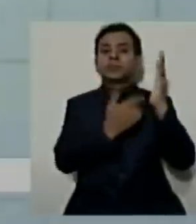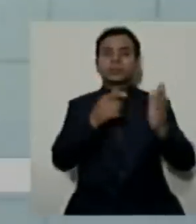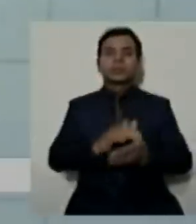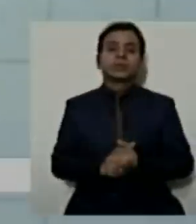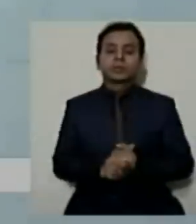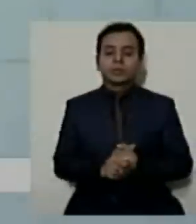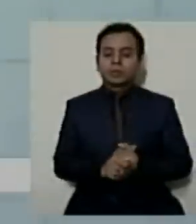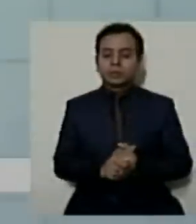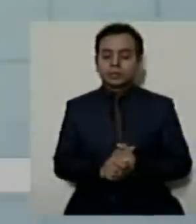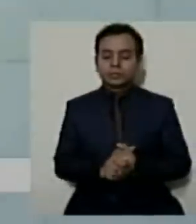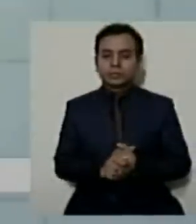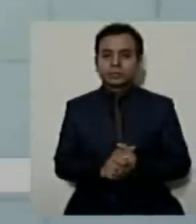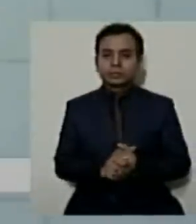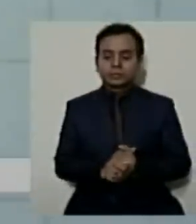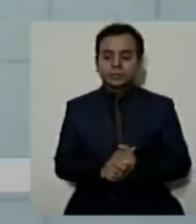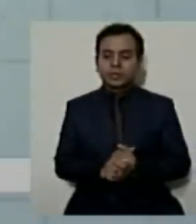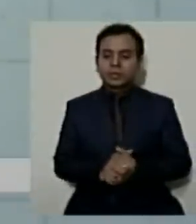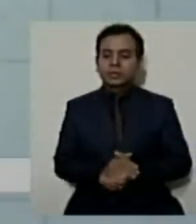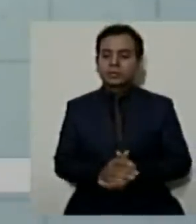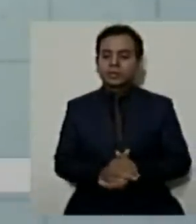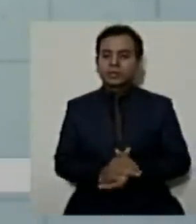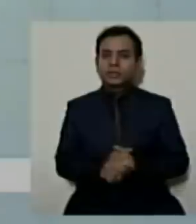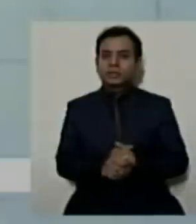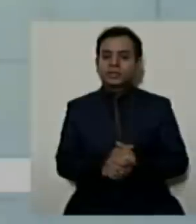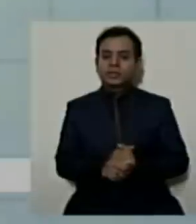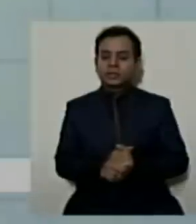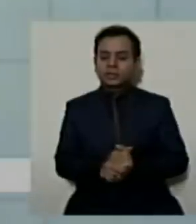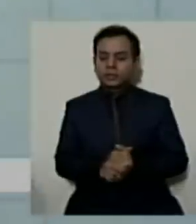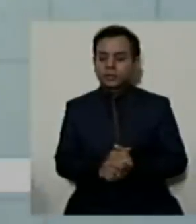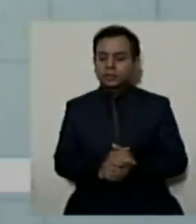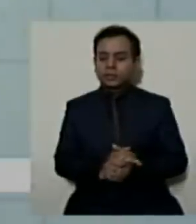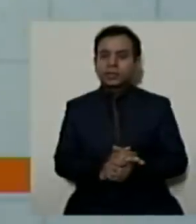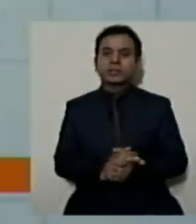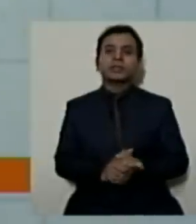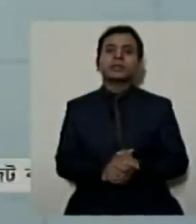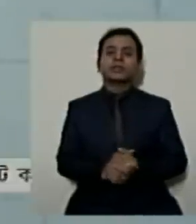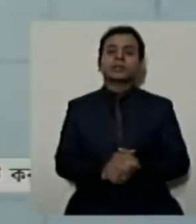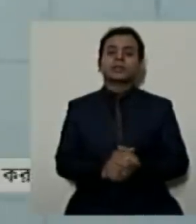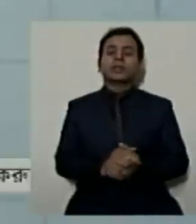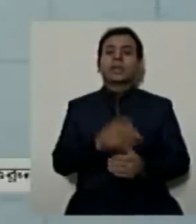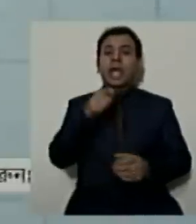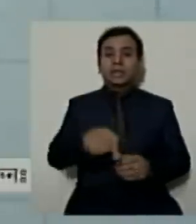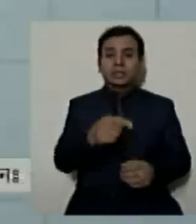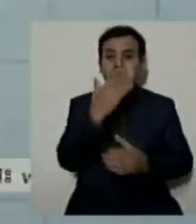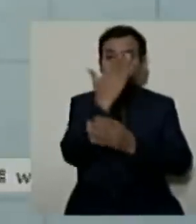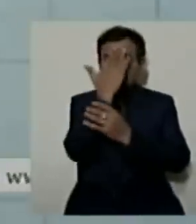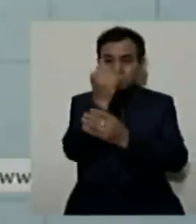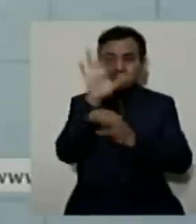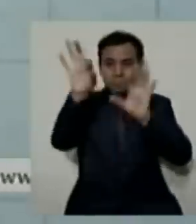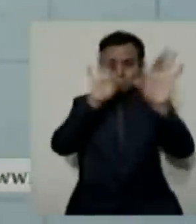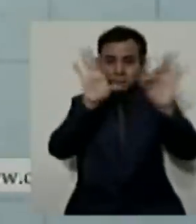24 ঘন্টায় নমুনা সংগ্রহ হয়েছে 3,422টি এবং পরীক্ষা হয়েছে